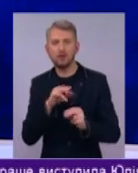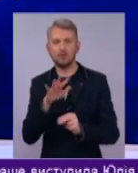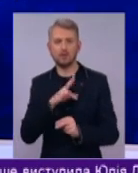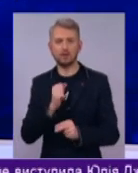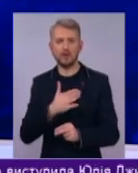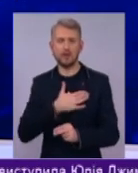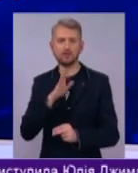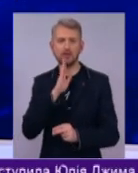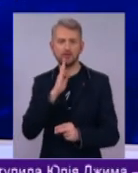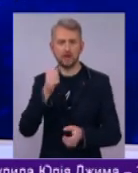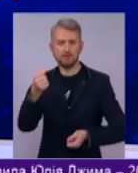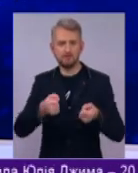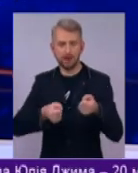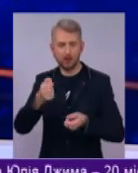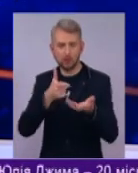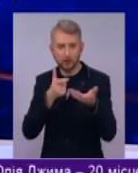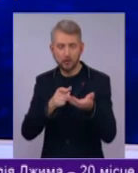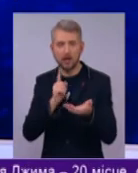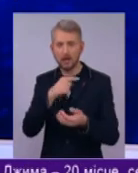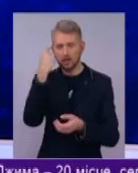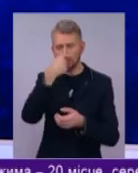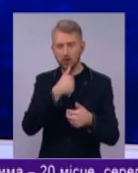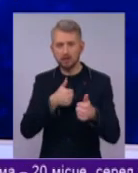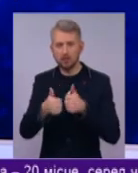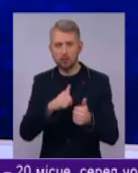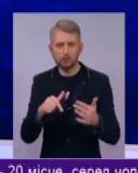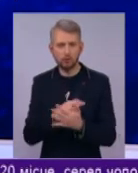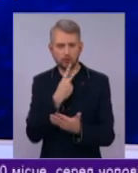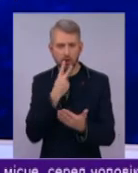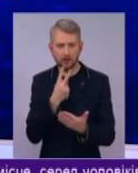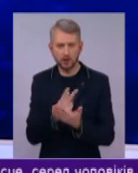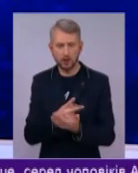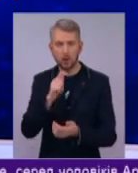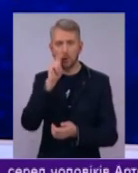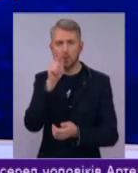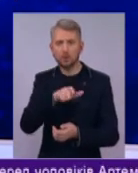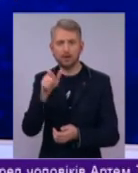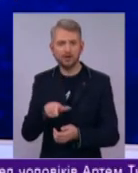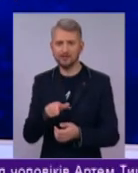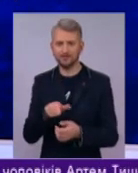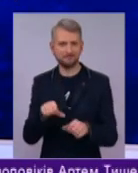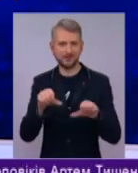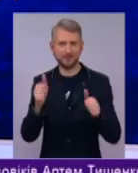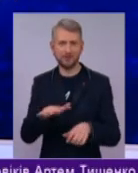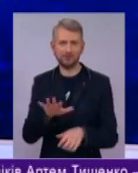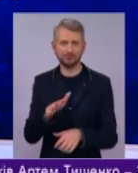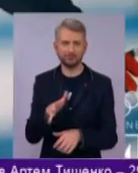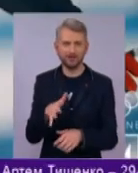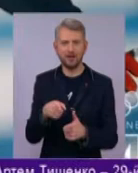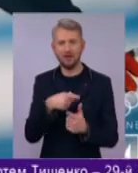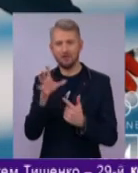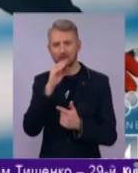на наших дівчат-біатлоністок, але індивідуальні перегони знову показали, українки не у формі, чи то не вгадали з